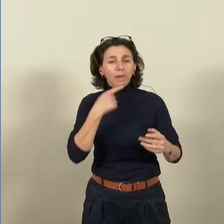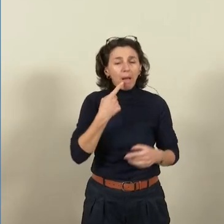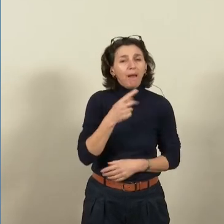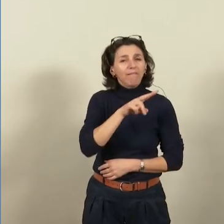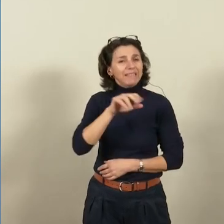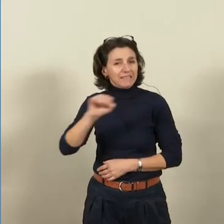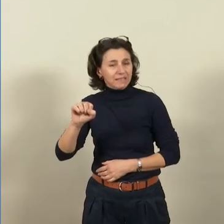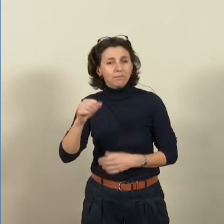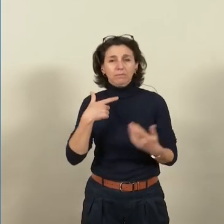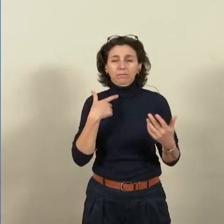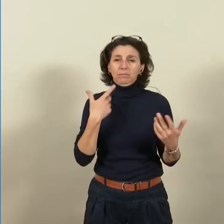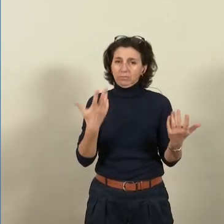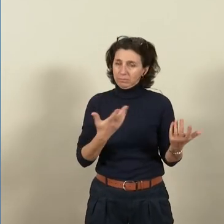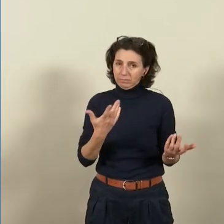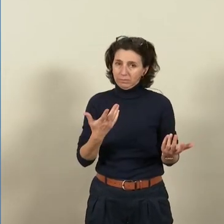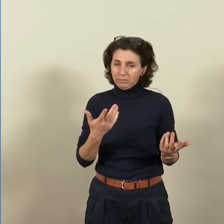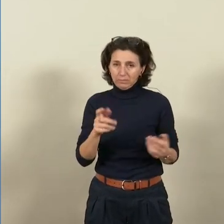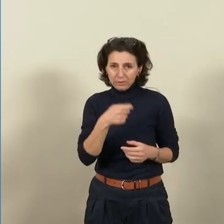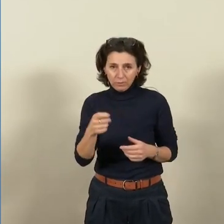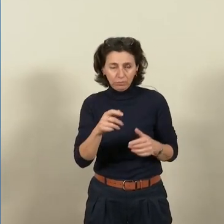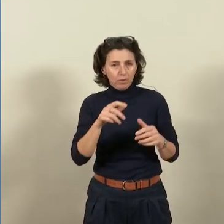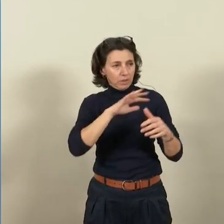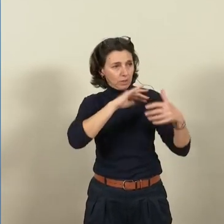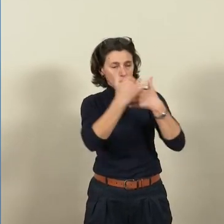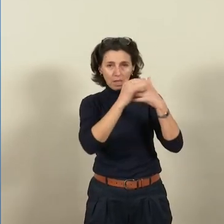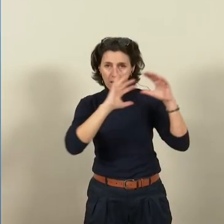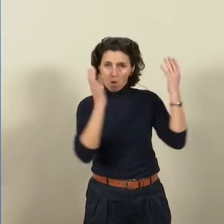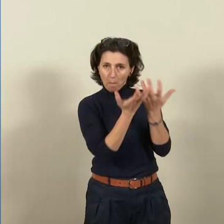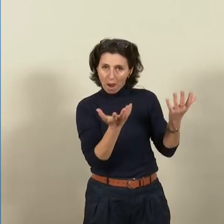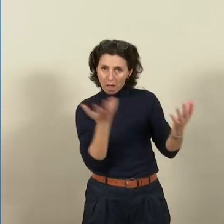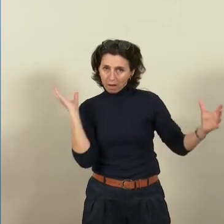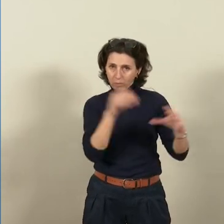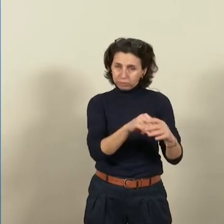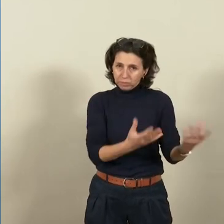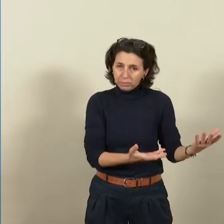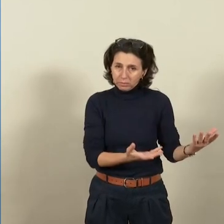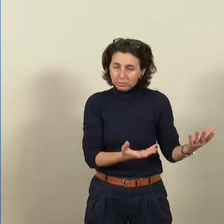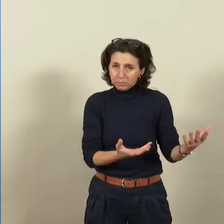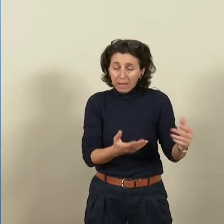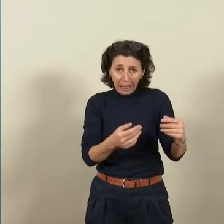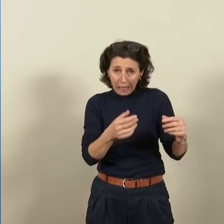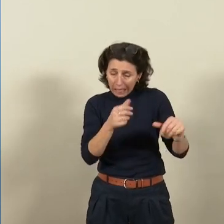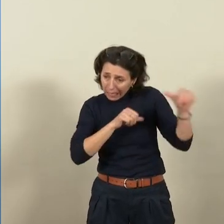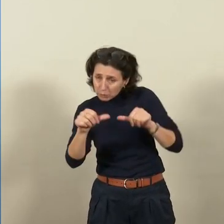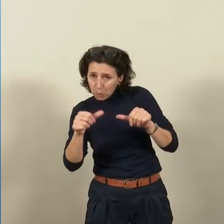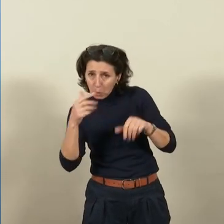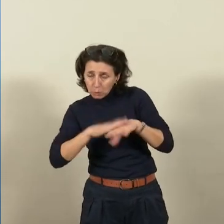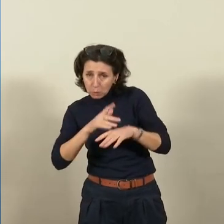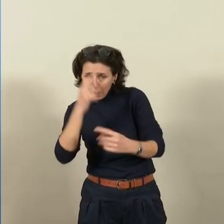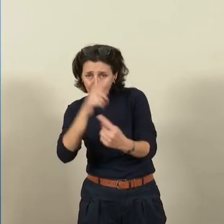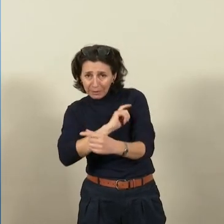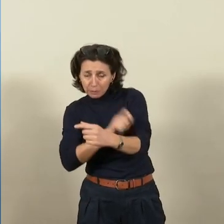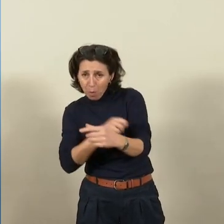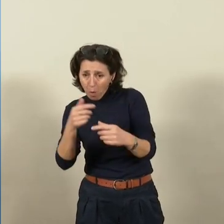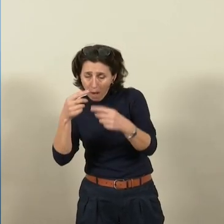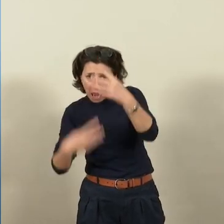sexuelle évidemment c'est c'est c'est une question qui englobe toute la société alors qu'on conditionne les financements sur le sport c'est un fête c'est important mais je